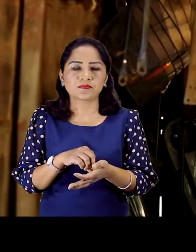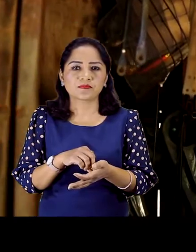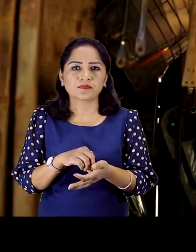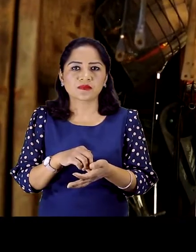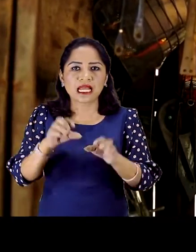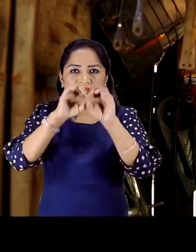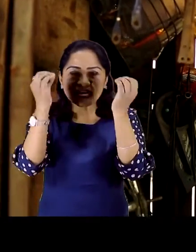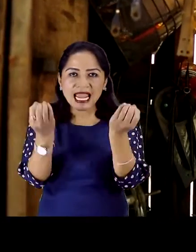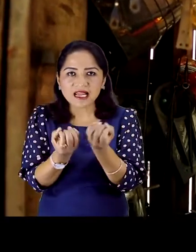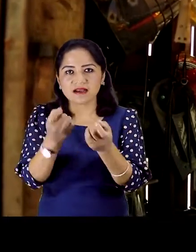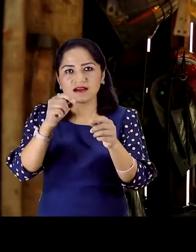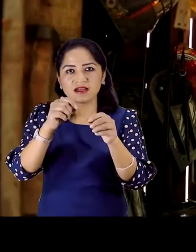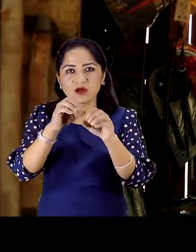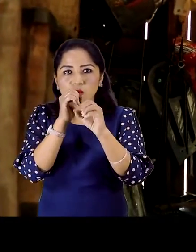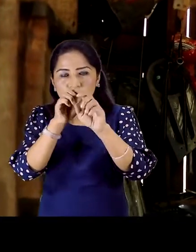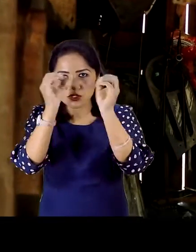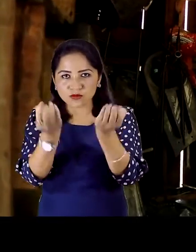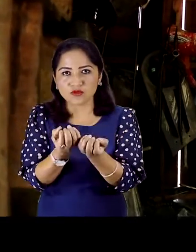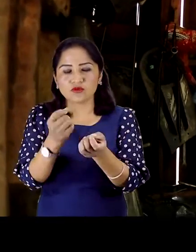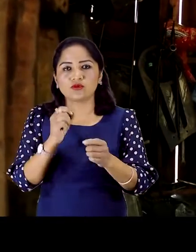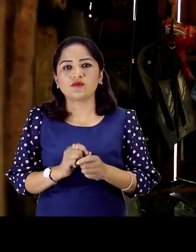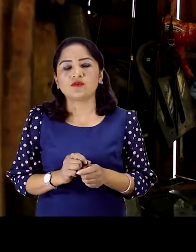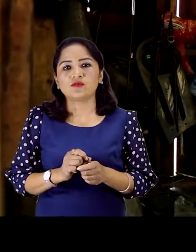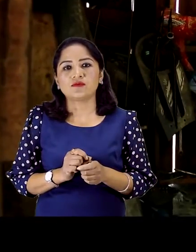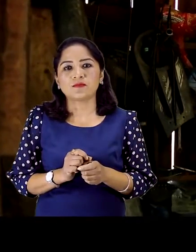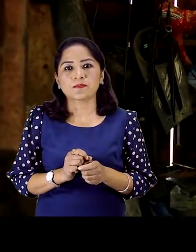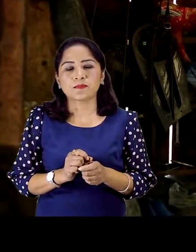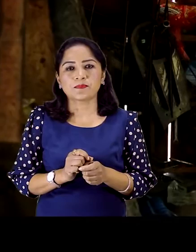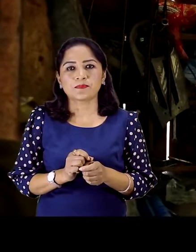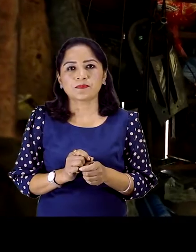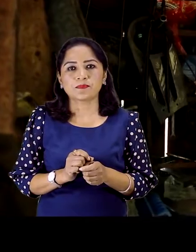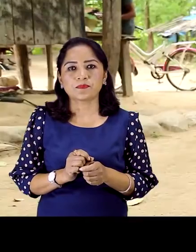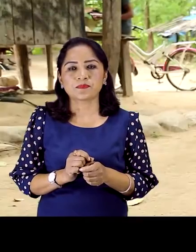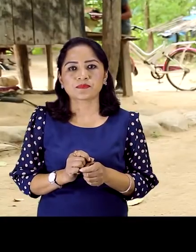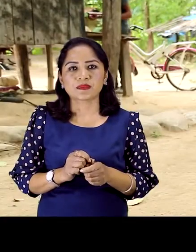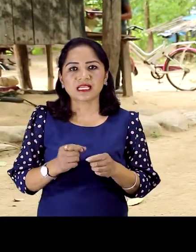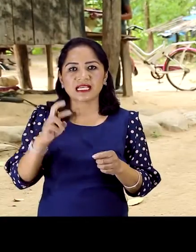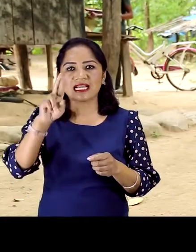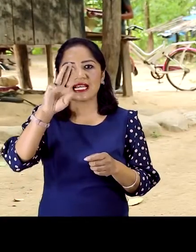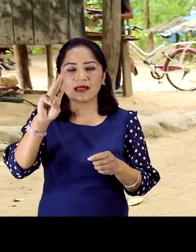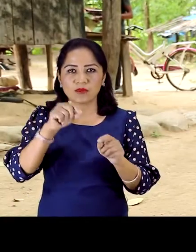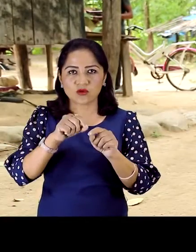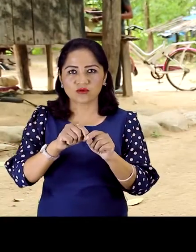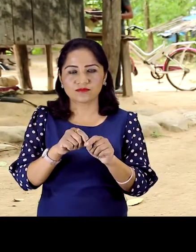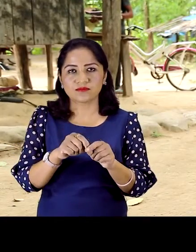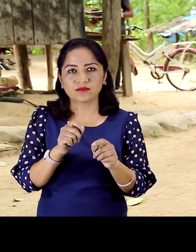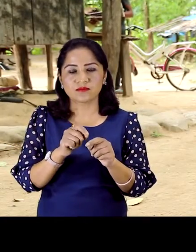यो टाइल हरो ट्यू अरू यो रिंग हरो